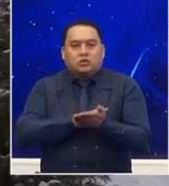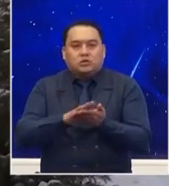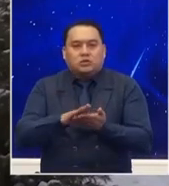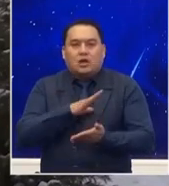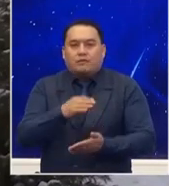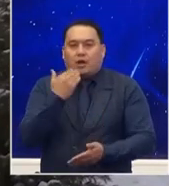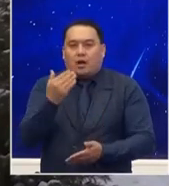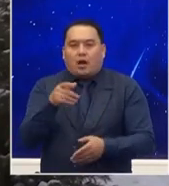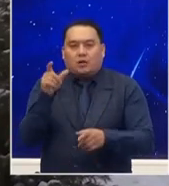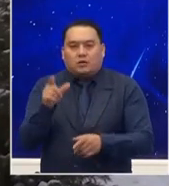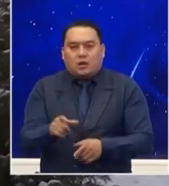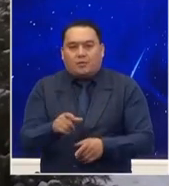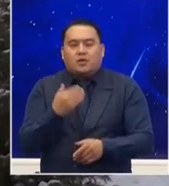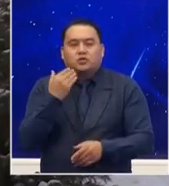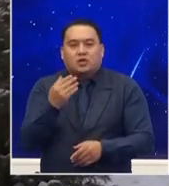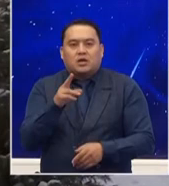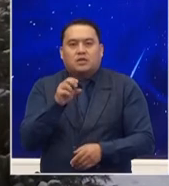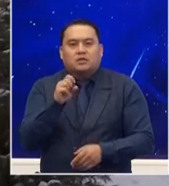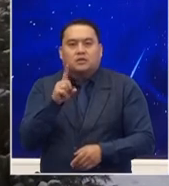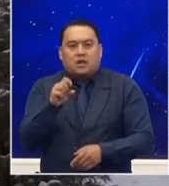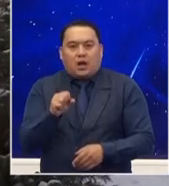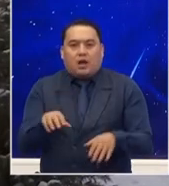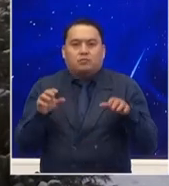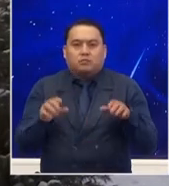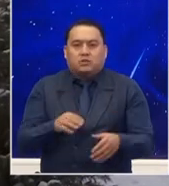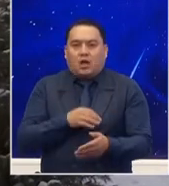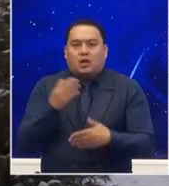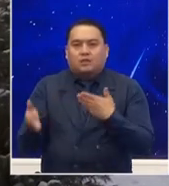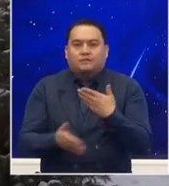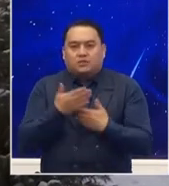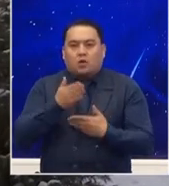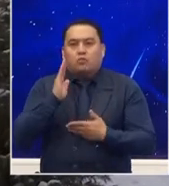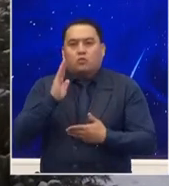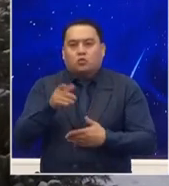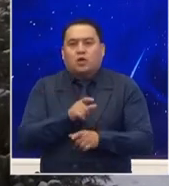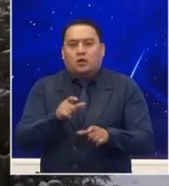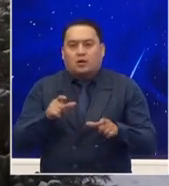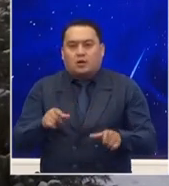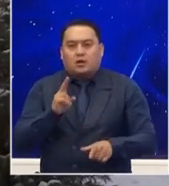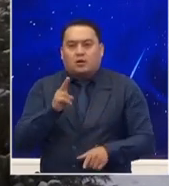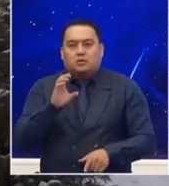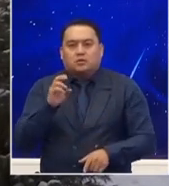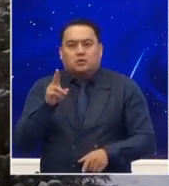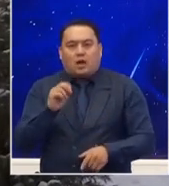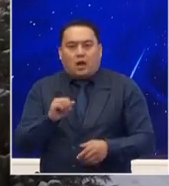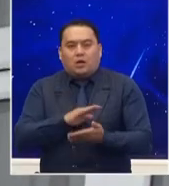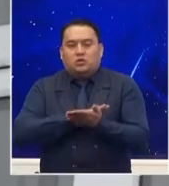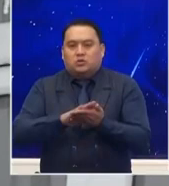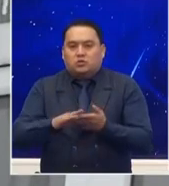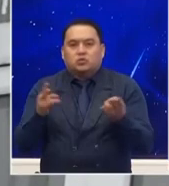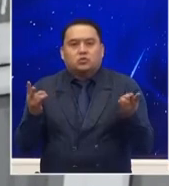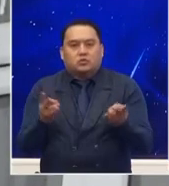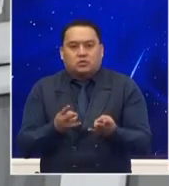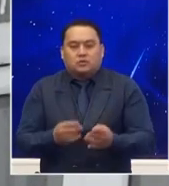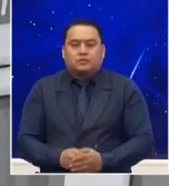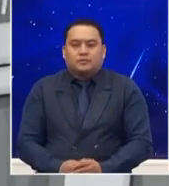Тазаланбаған қардан адам зардап шегер болса, КСК төрағасы жауапкершілікке тартылады. Әрбір тұрғын үй иелері КСК-мен келісіп шатырдағы қарды тазалатуы